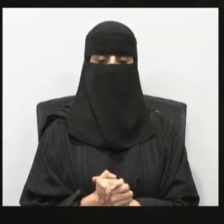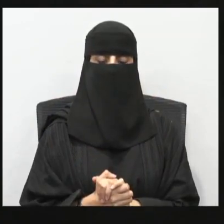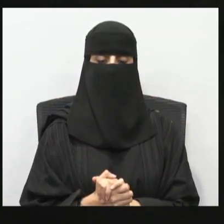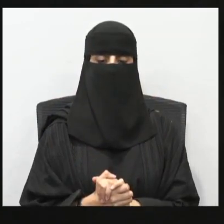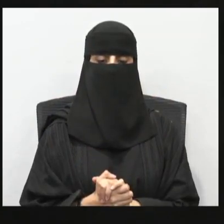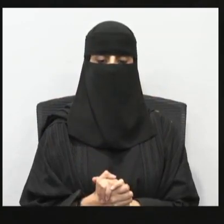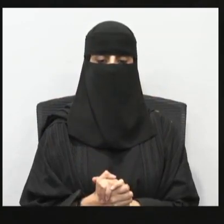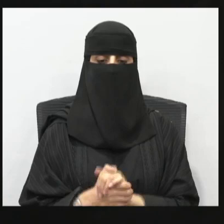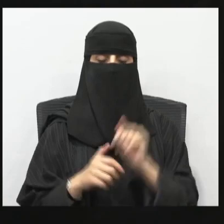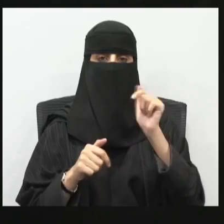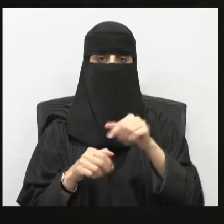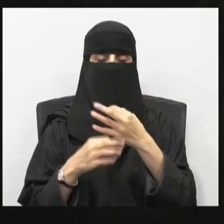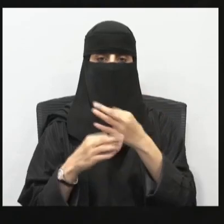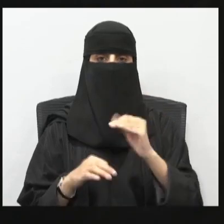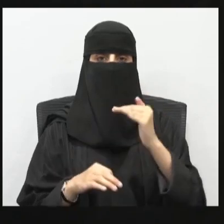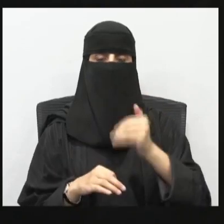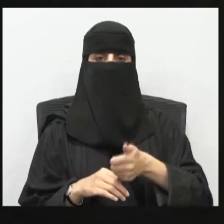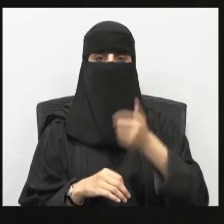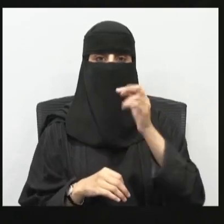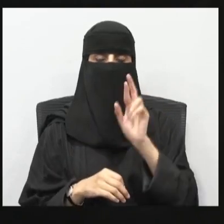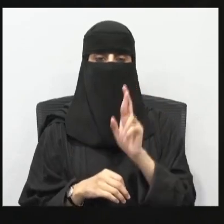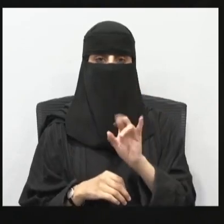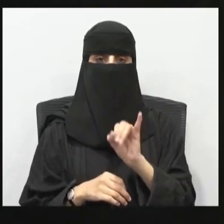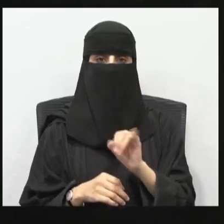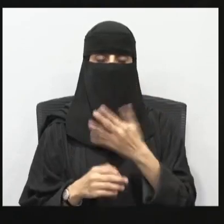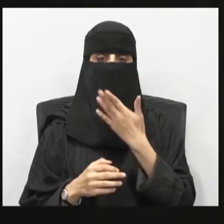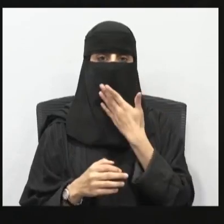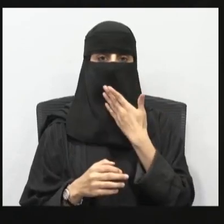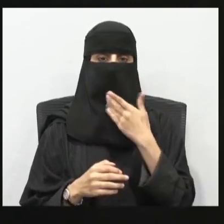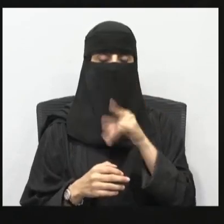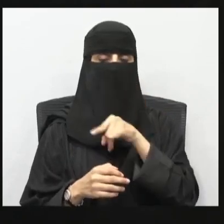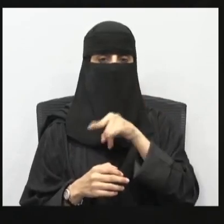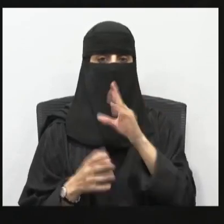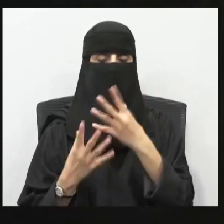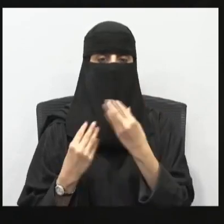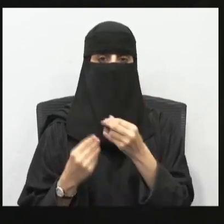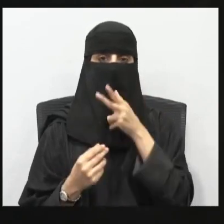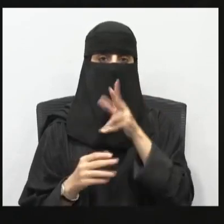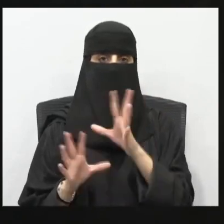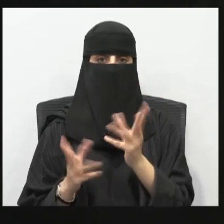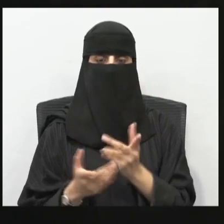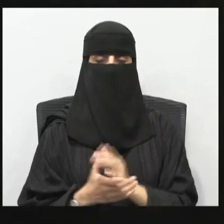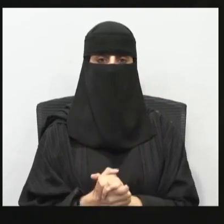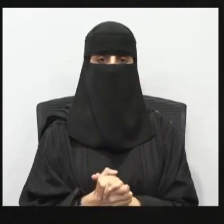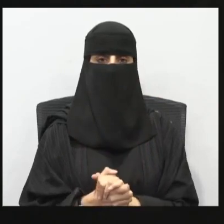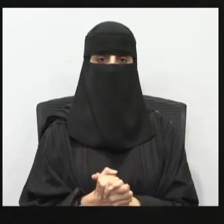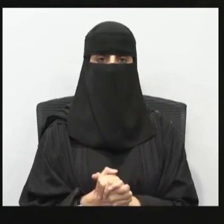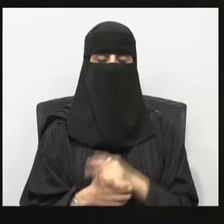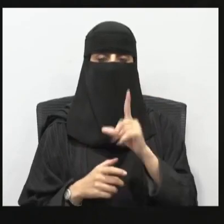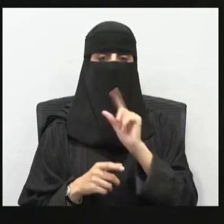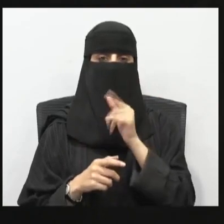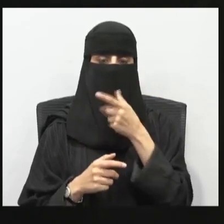اذا ايضا حازم يا اصدقاء اعجب بهذه الطائره وقال وقال ما